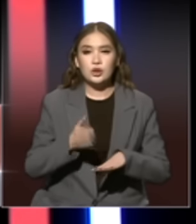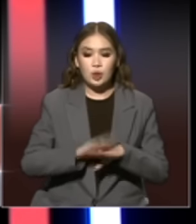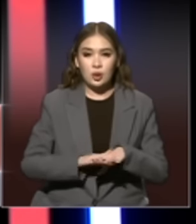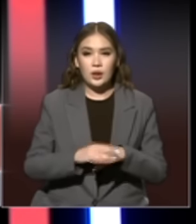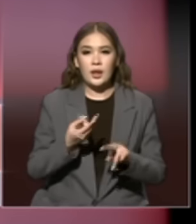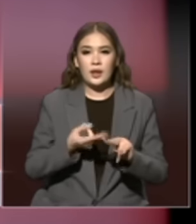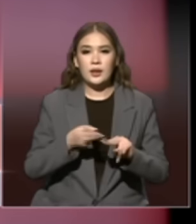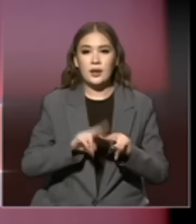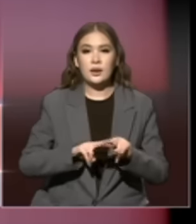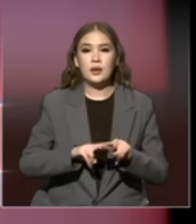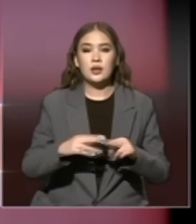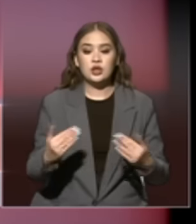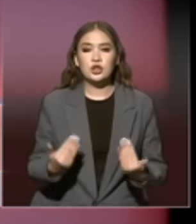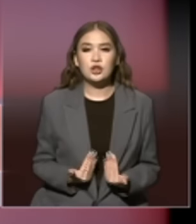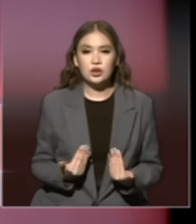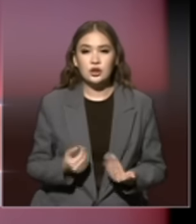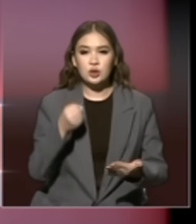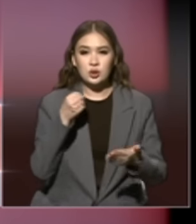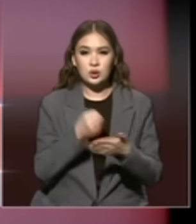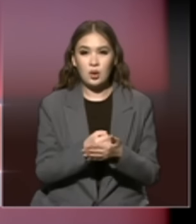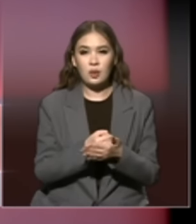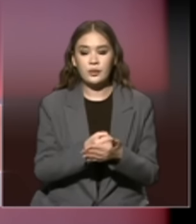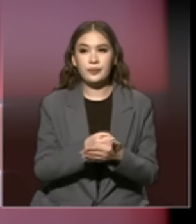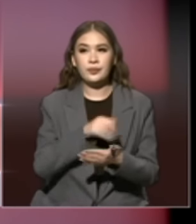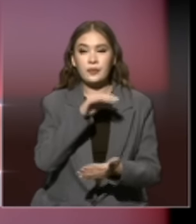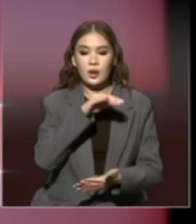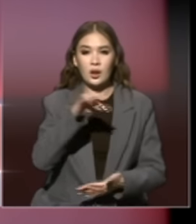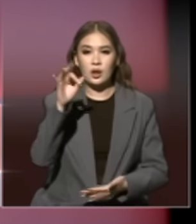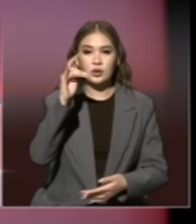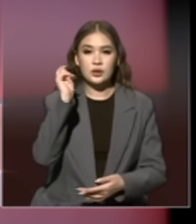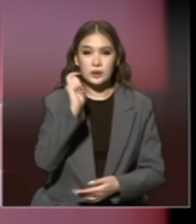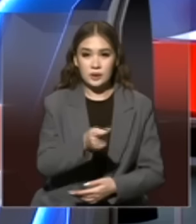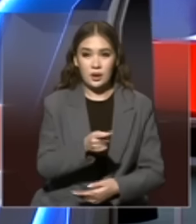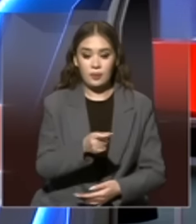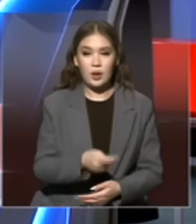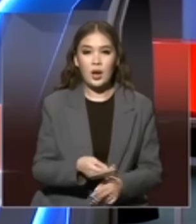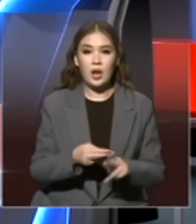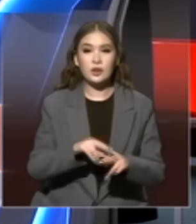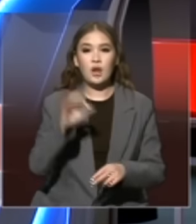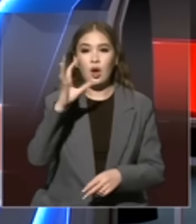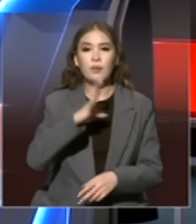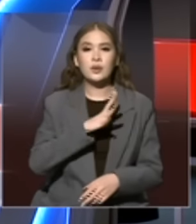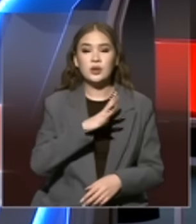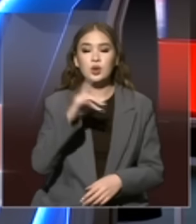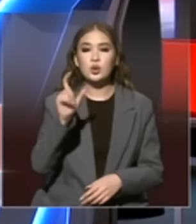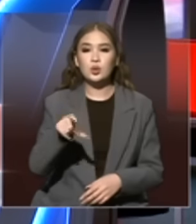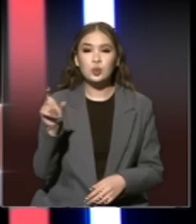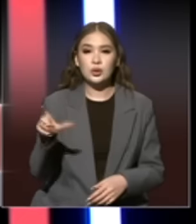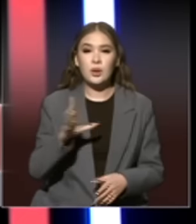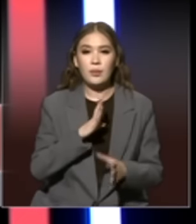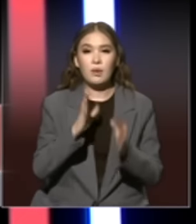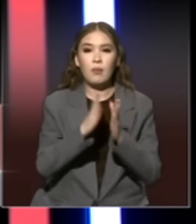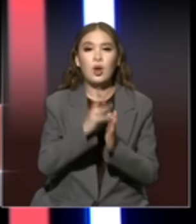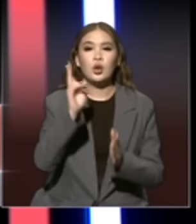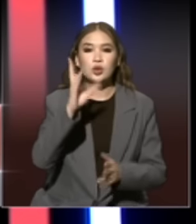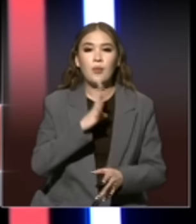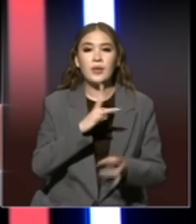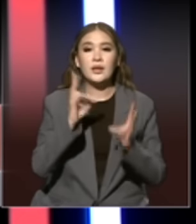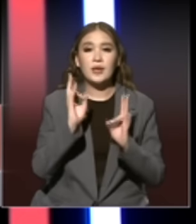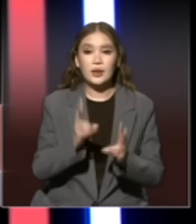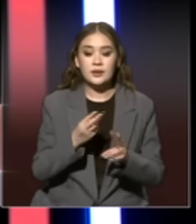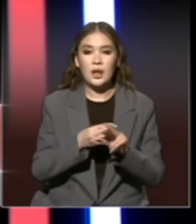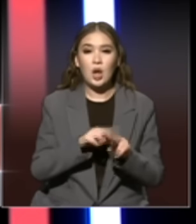бостандығынан айыру. Бұл сот процесін айыпталушы тарап сұраған еді алқабилердің қарауын. Яғни бұл жерде